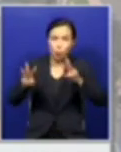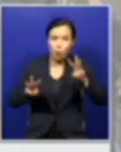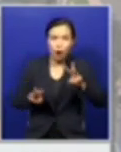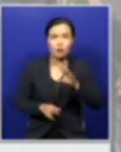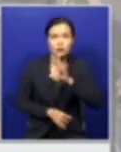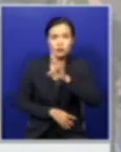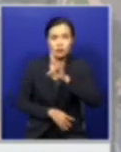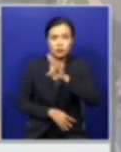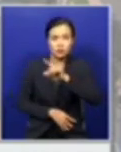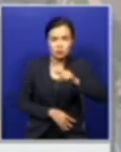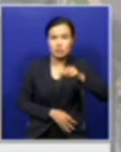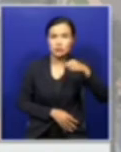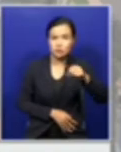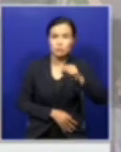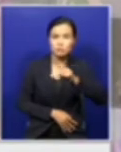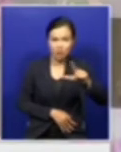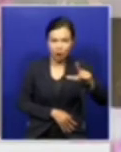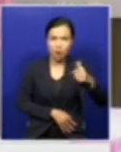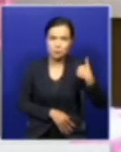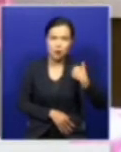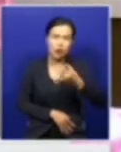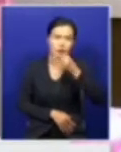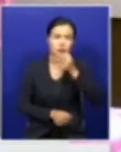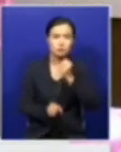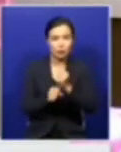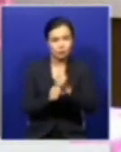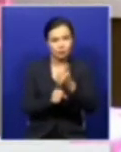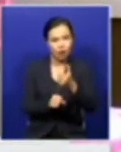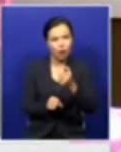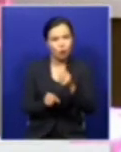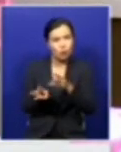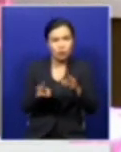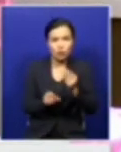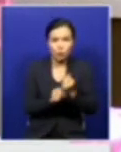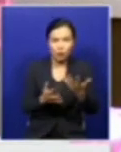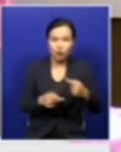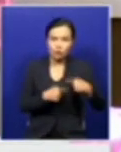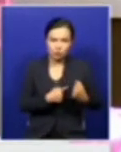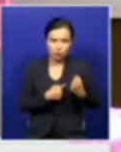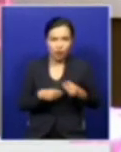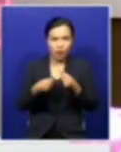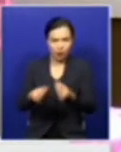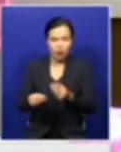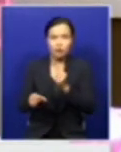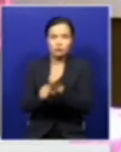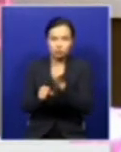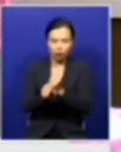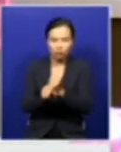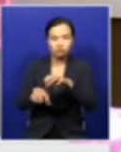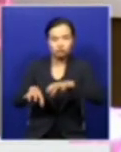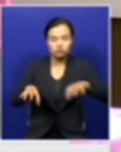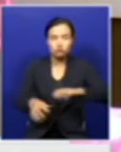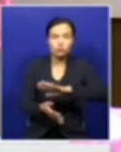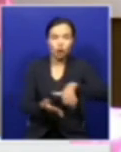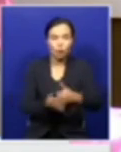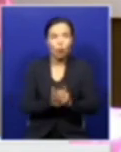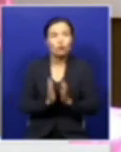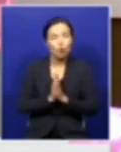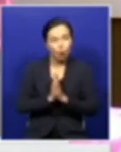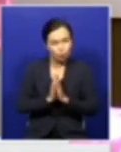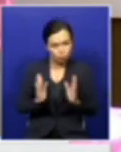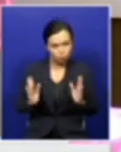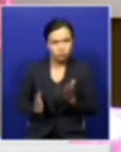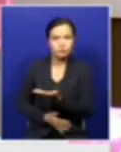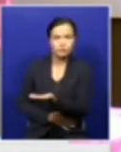นนี่ให้เขามีงานทำท่านจะทำดิฉันให้กำลังใจนะคะทุกภาคส่วนแล้ววันนี้ต้องกราบขอบพระคุณทุกท่